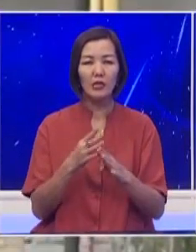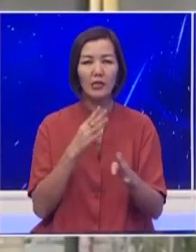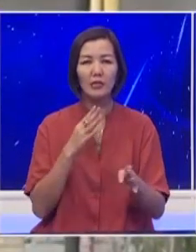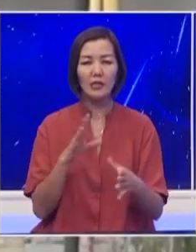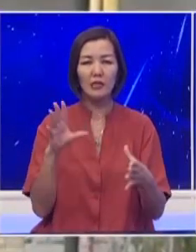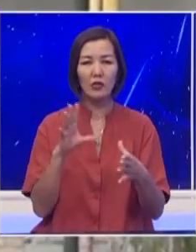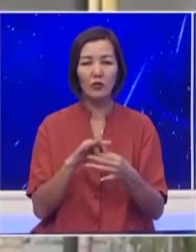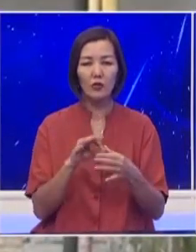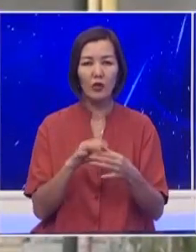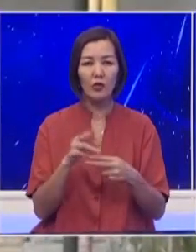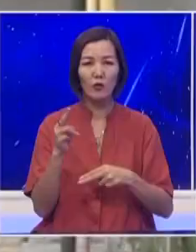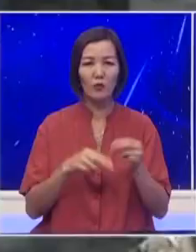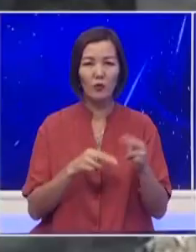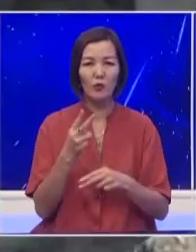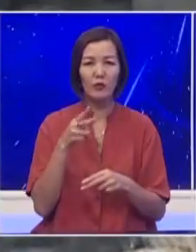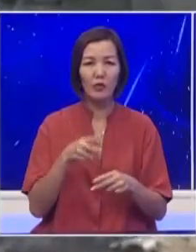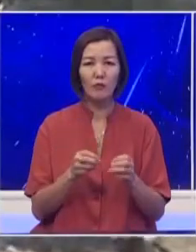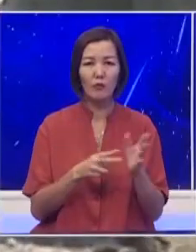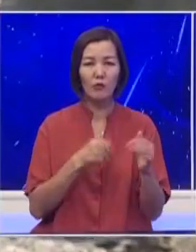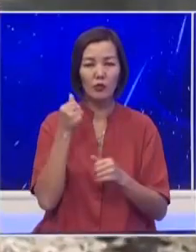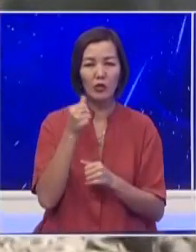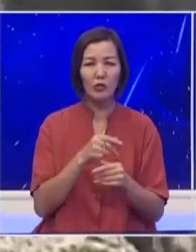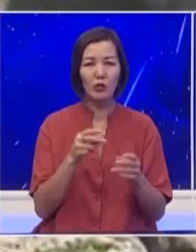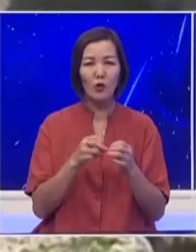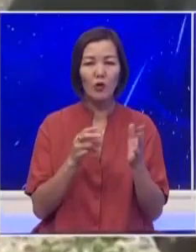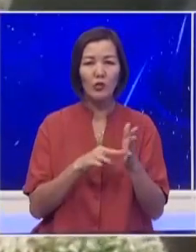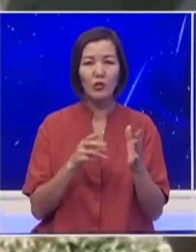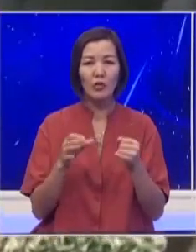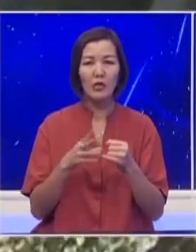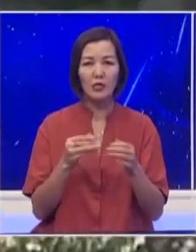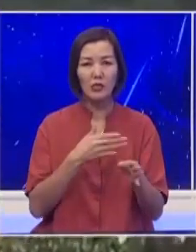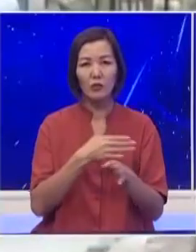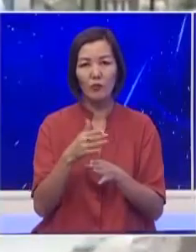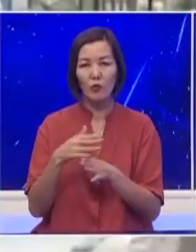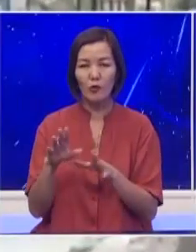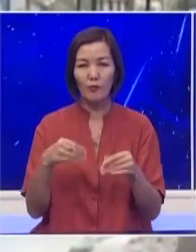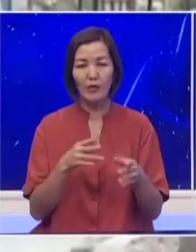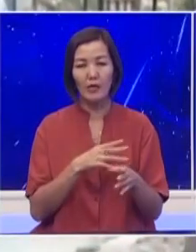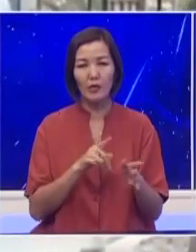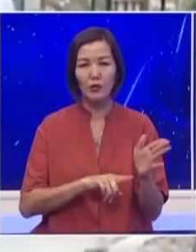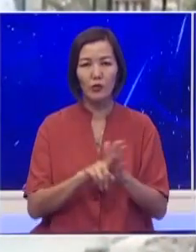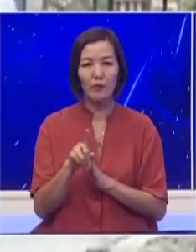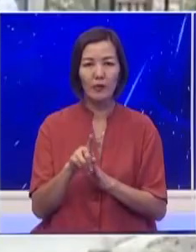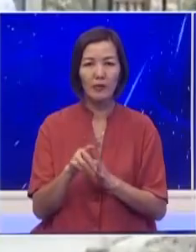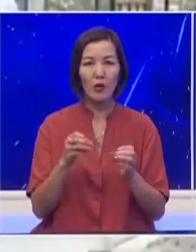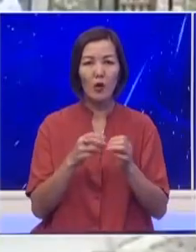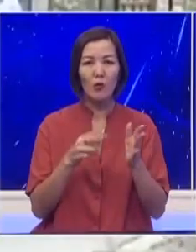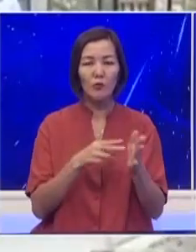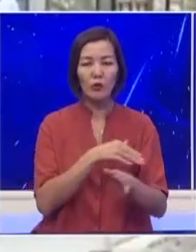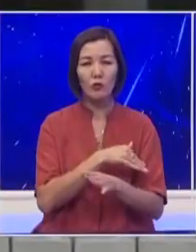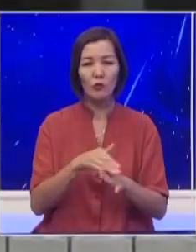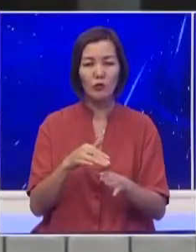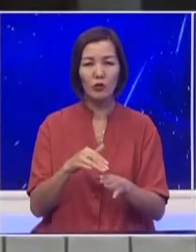азаматтарға тұрғын үй құрылысы үшін 2017 жылы 17 гектар жер телімі бөлініп берілді. Содан бері жаңадан 17 көше түсіп,